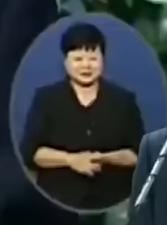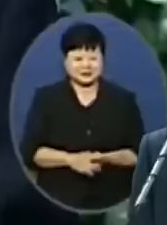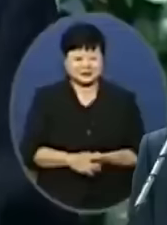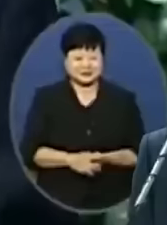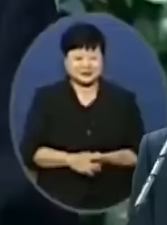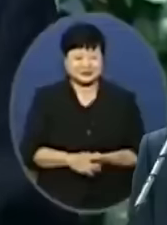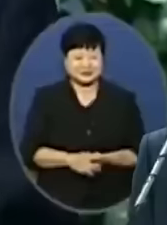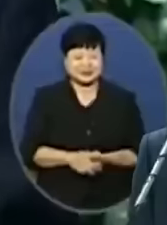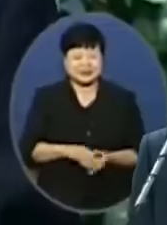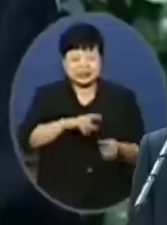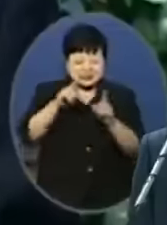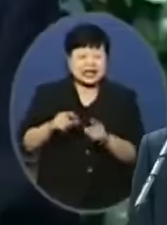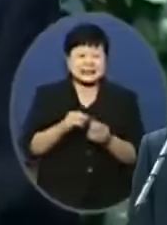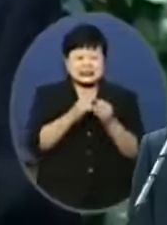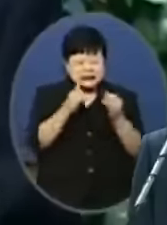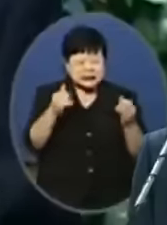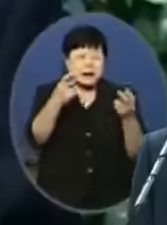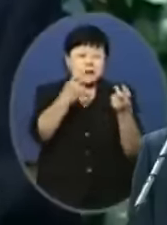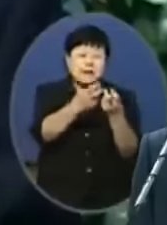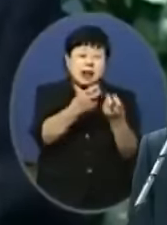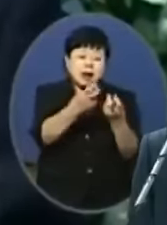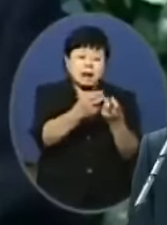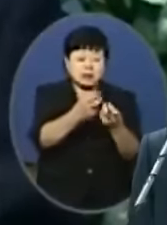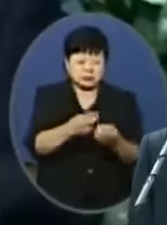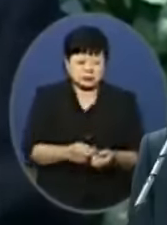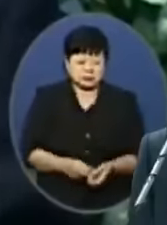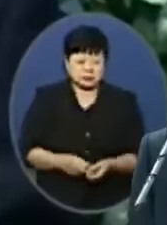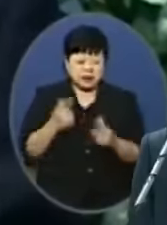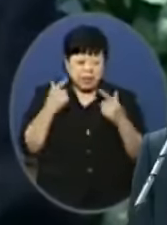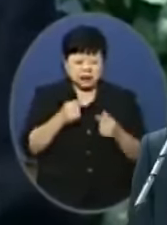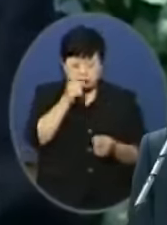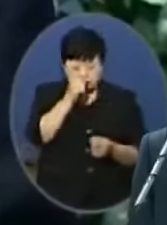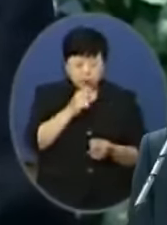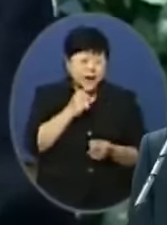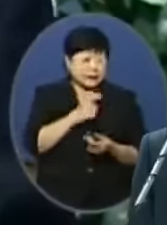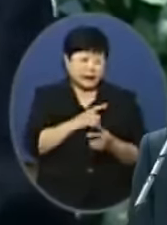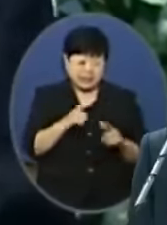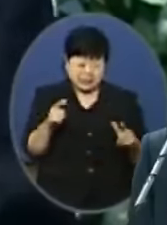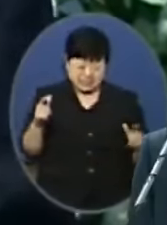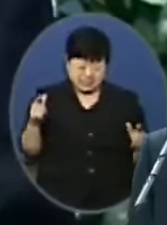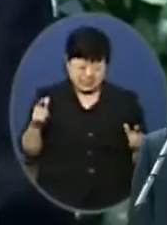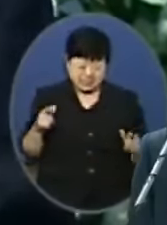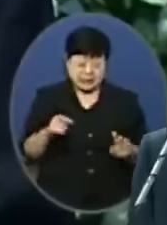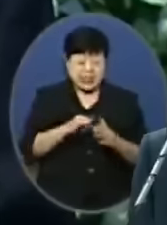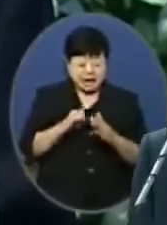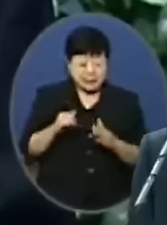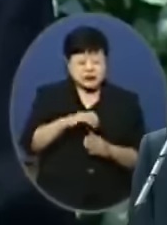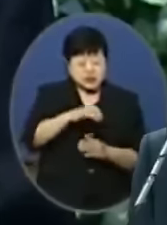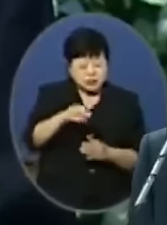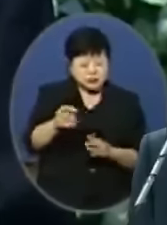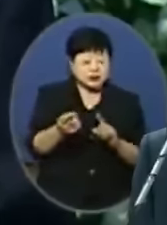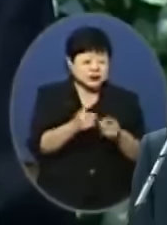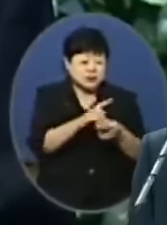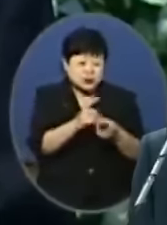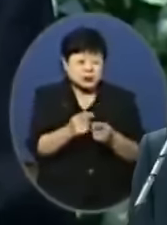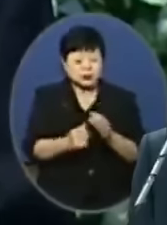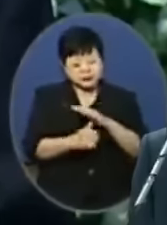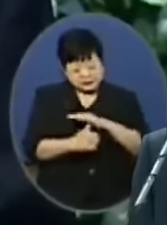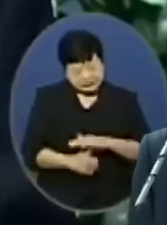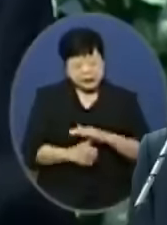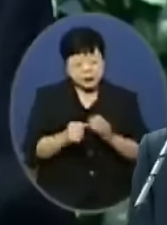그렇게 해서 살아가는 것이 인생인 것입니다. 인생이 항상 좋기만 하지 않습니다. 가족이든 이웃이든 서로를